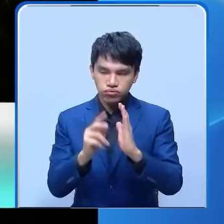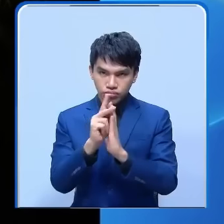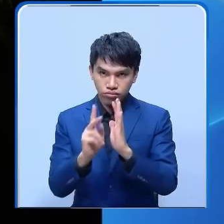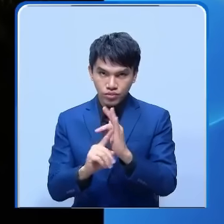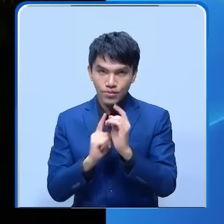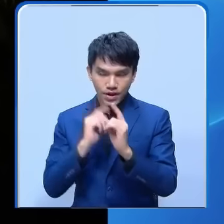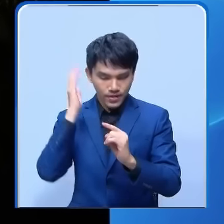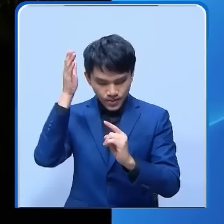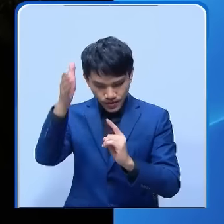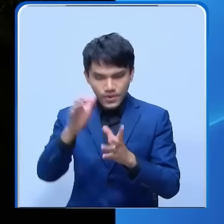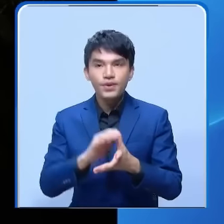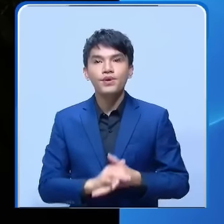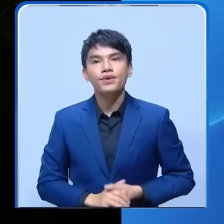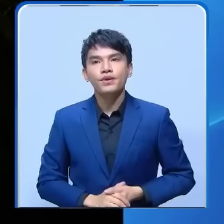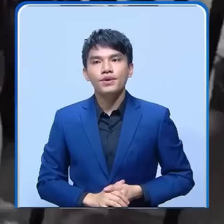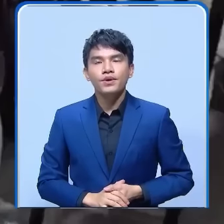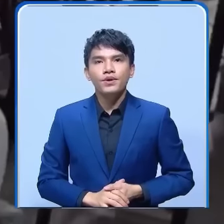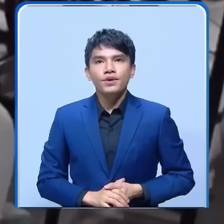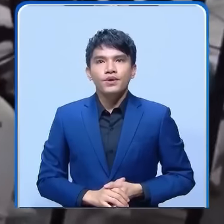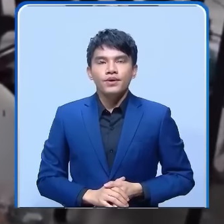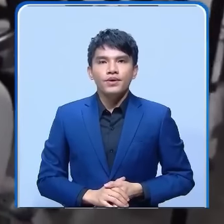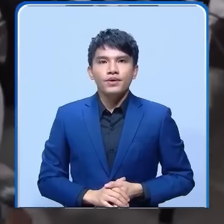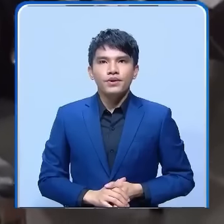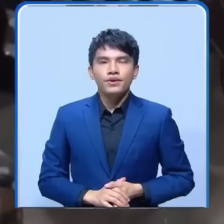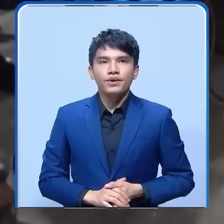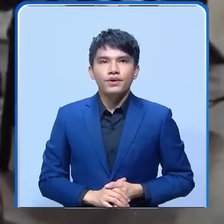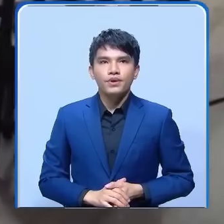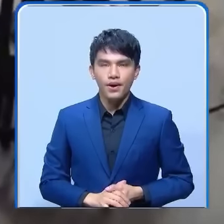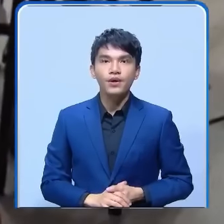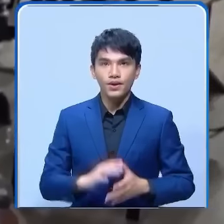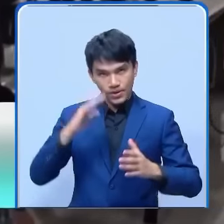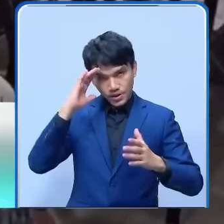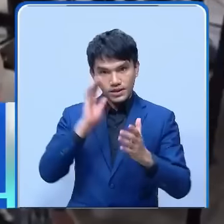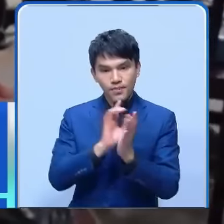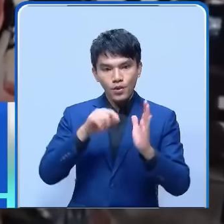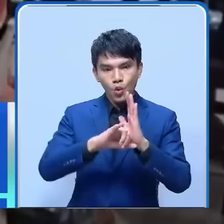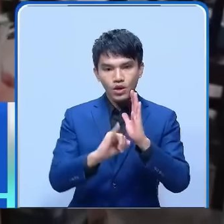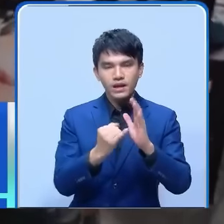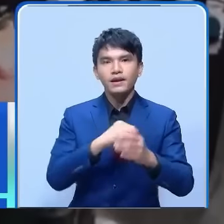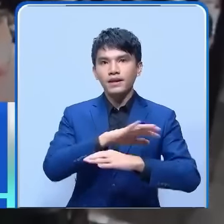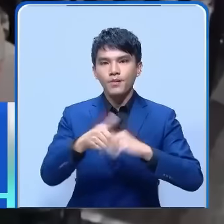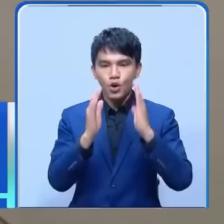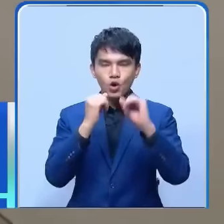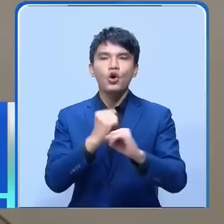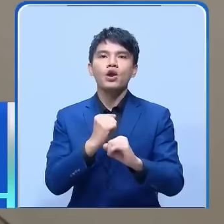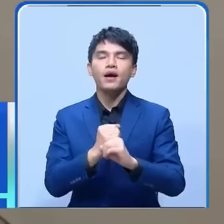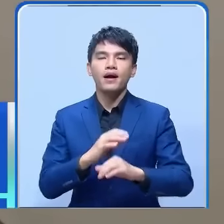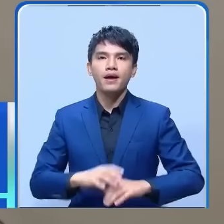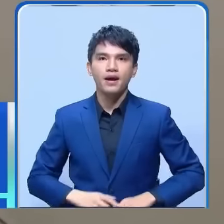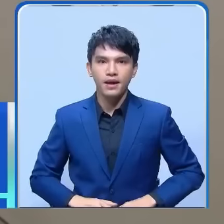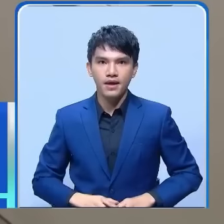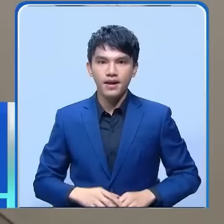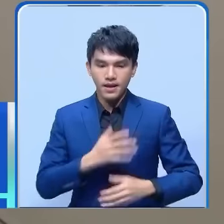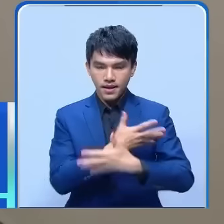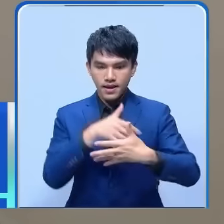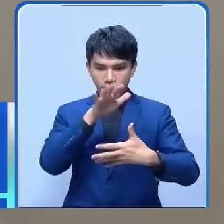ดีต่อค่ะ ไปดูที่จันทบุรีกันหน่อยตำรวจภูธรจังหวัดจันทบุรีร่วมกับตำรวจในท้องที่และเจ้าหน้าที่ฝ่ายปกครองเปิดยุทธ